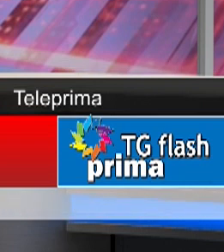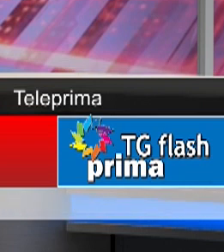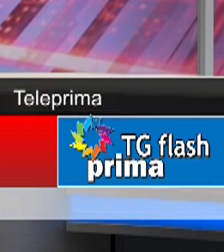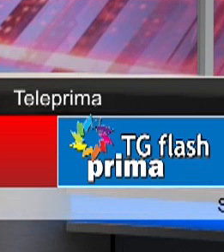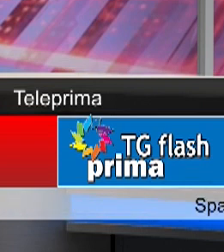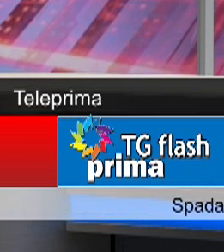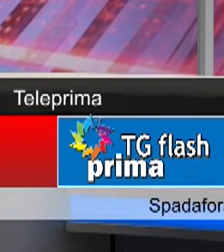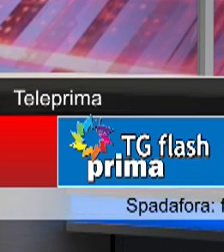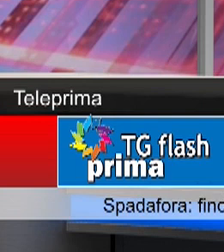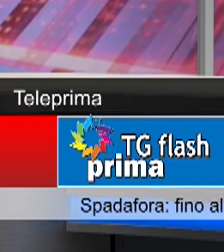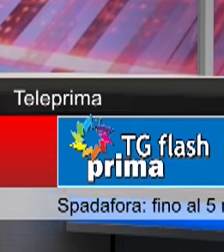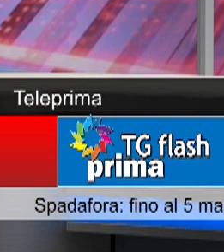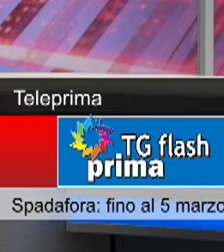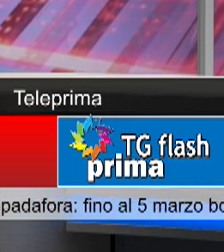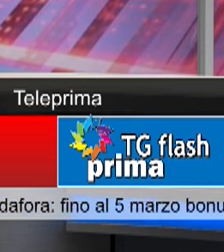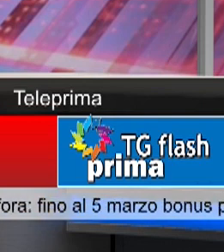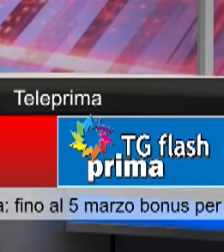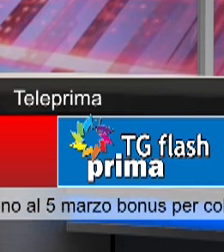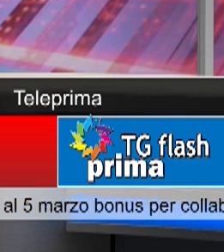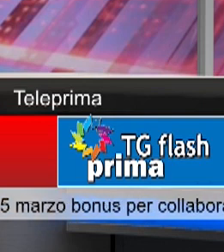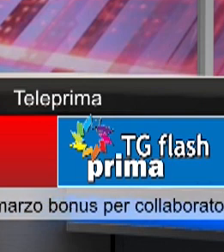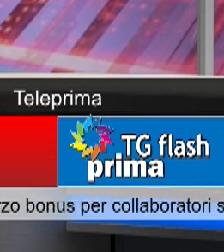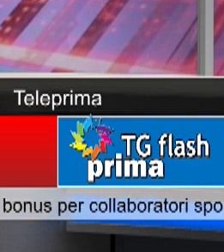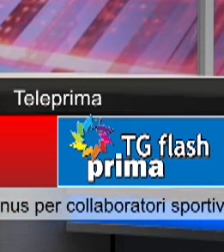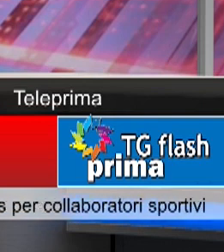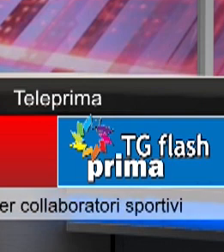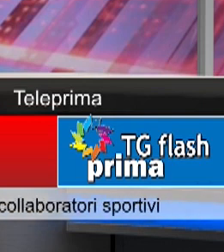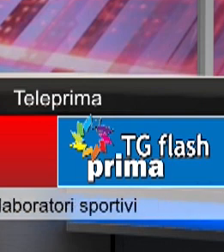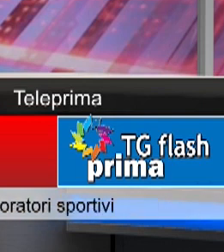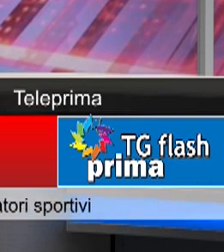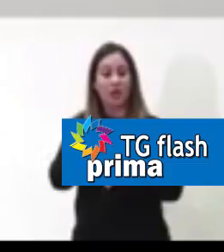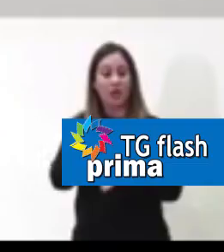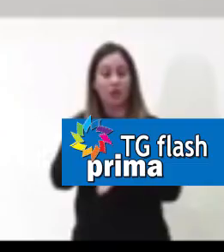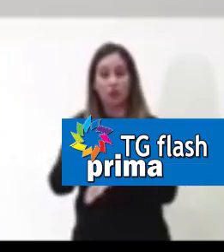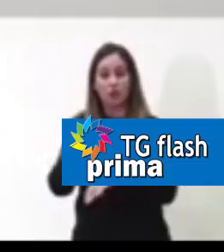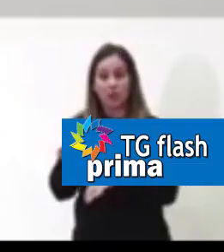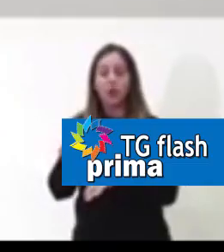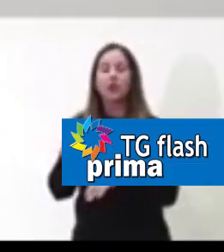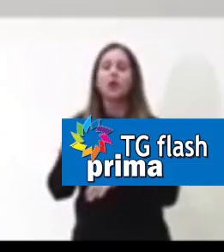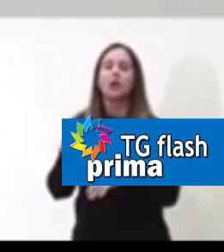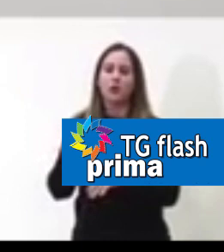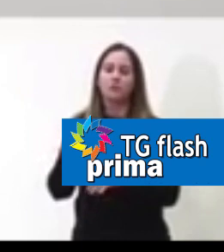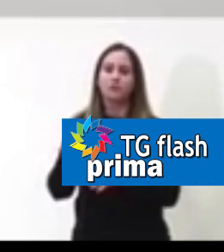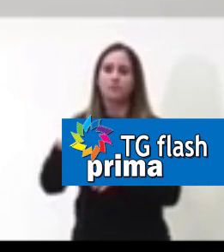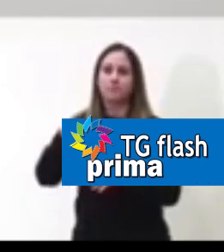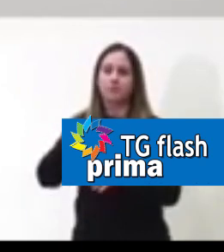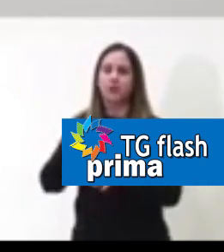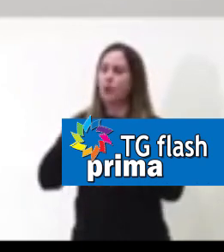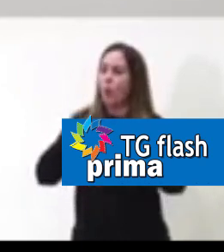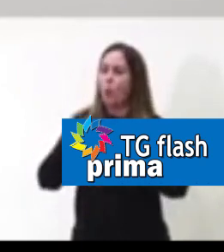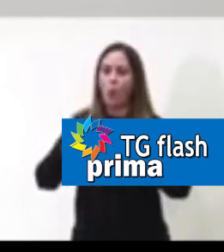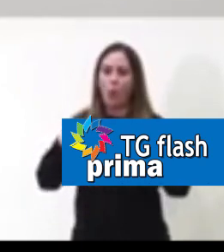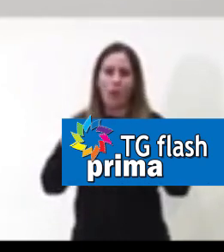è il direttore generale della prevenzione del Ministero della Salute, Gianni Rezza. Ascoltiamolo. Devo dire che ho una grande